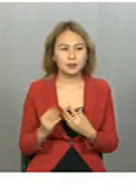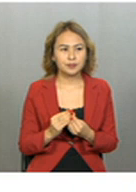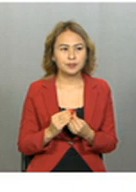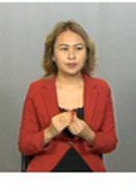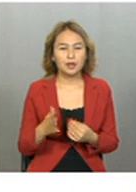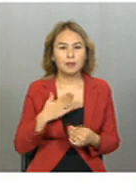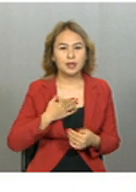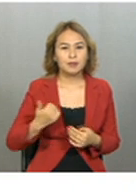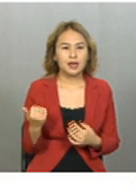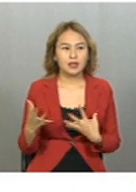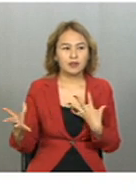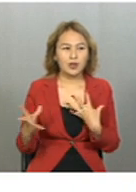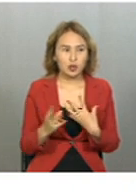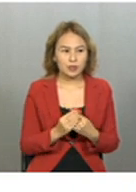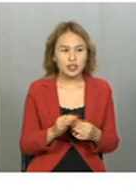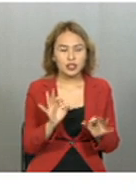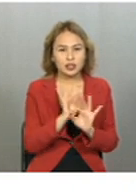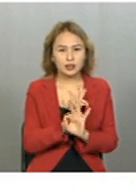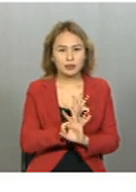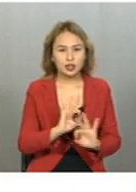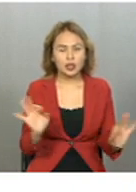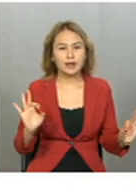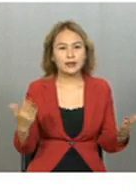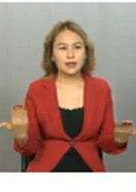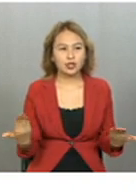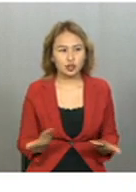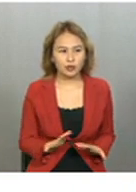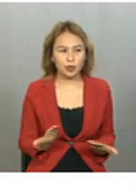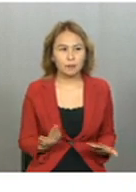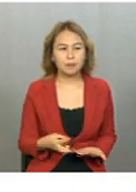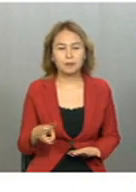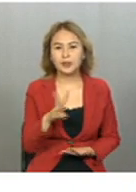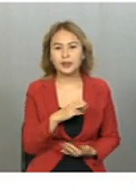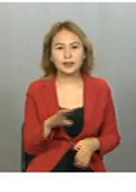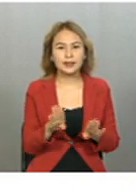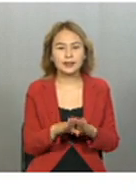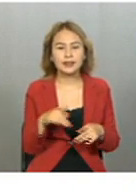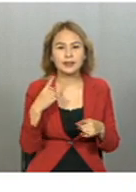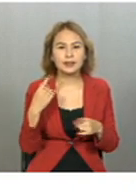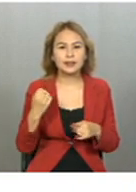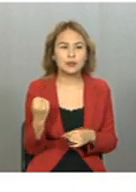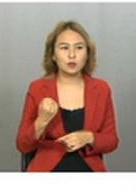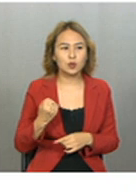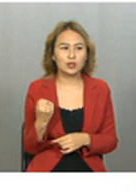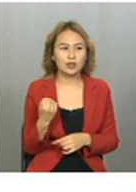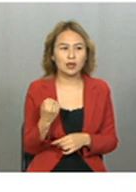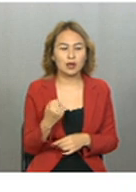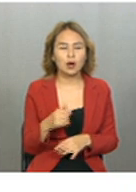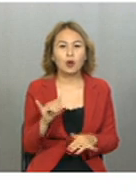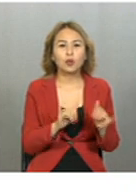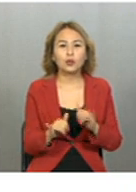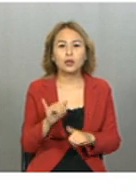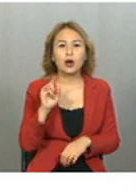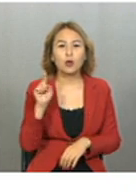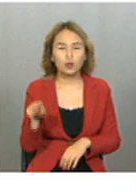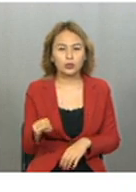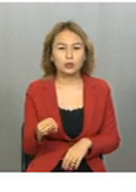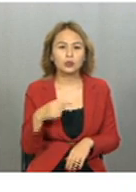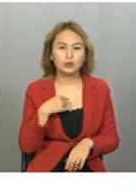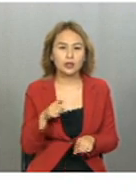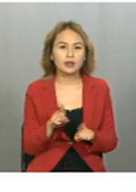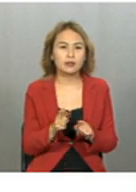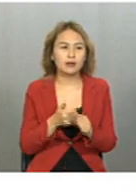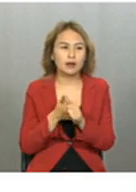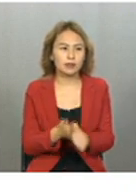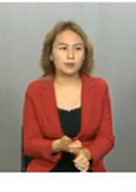с приятелем вдвоем замечательно живем. Мы такие с ним друзья. Куда он, туда